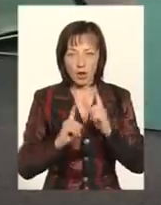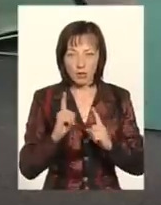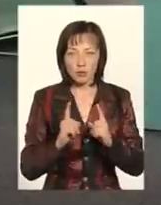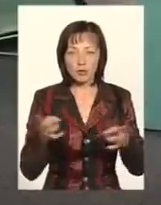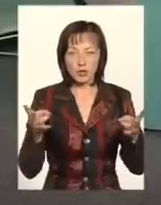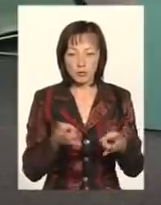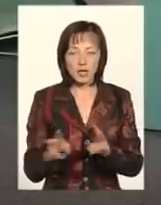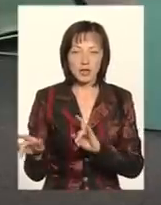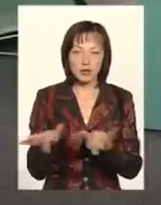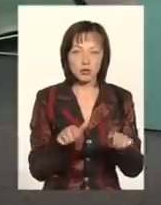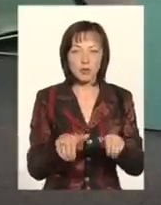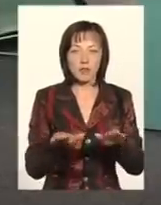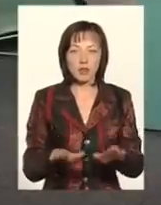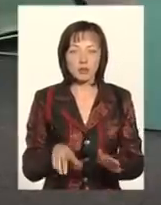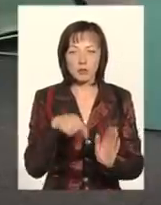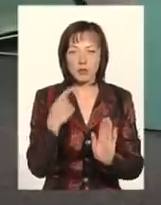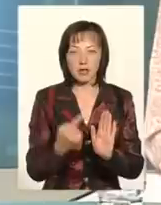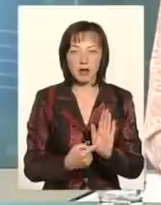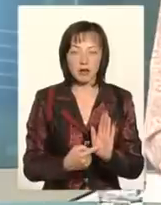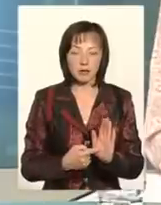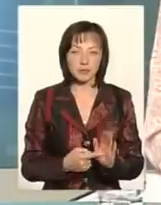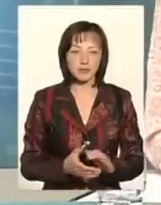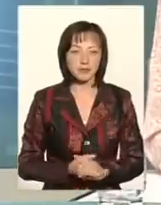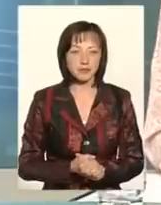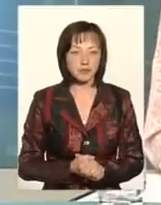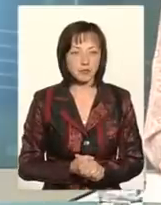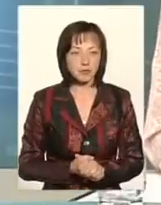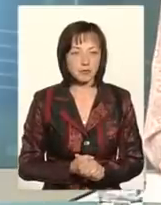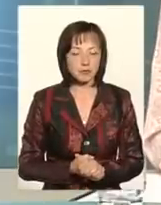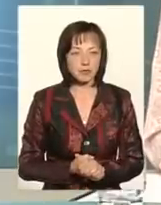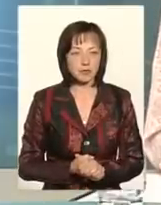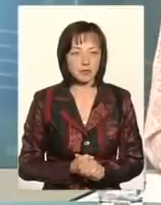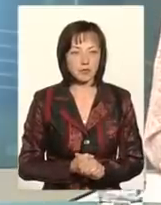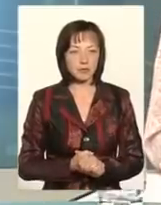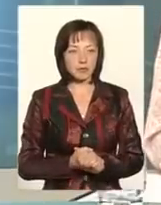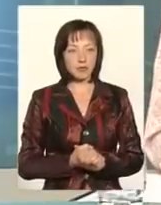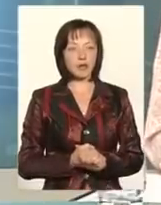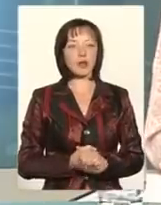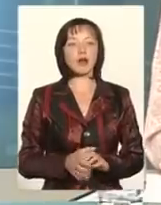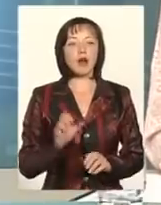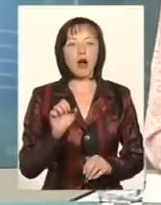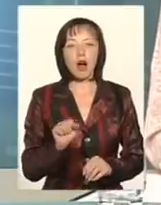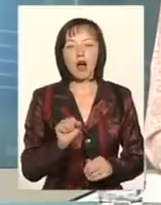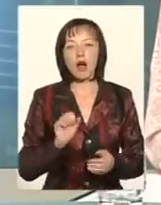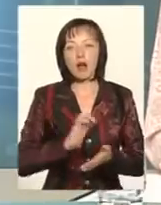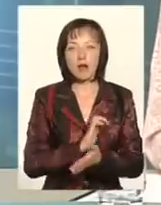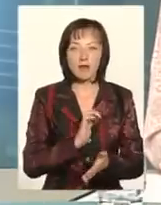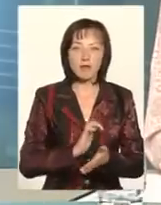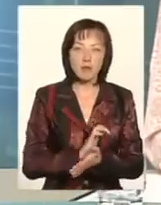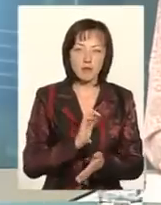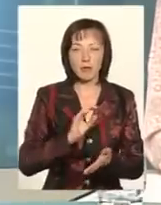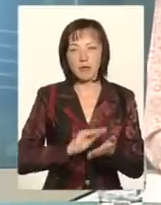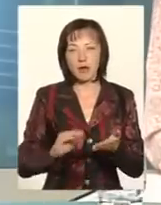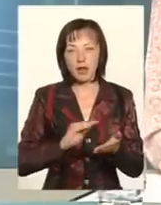не нехідно для того щоб вирішити питання громадян України а в і в пресі і скажемо